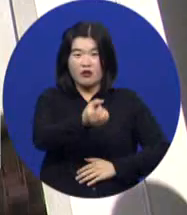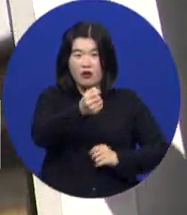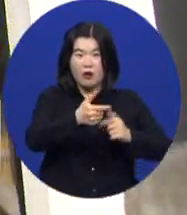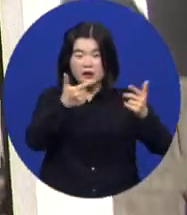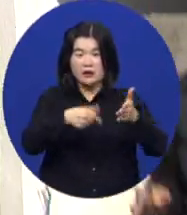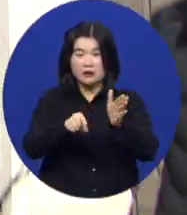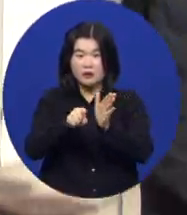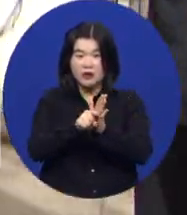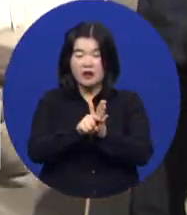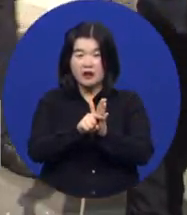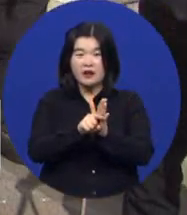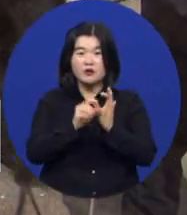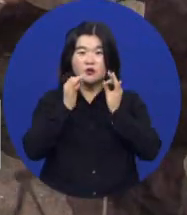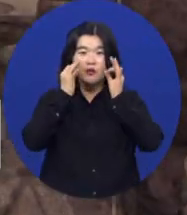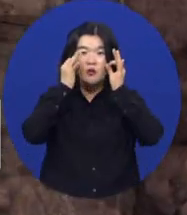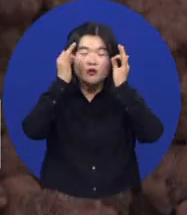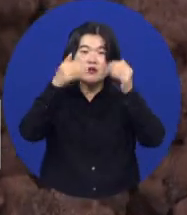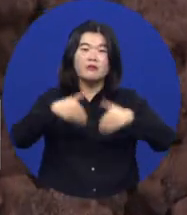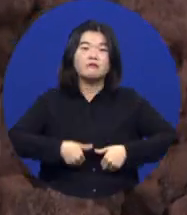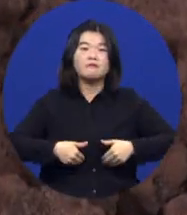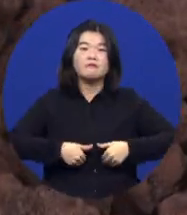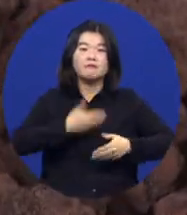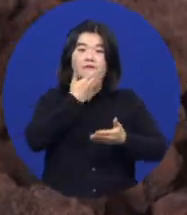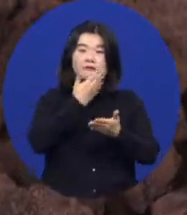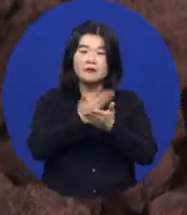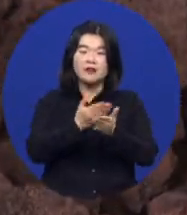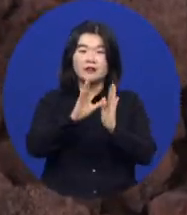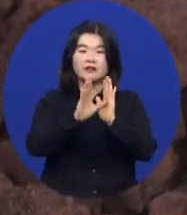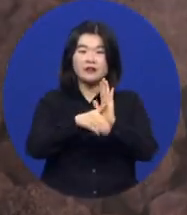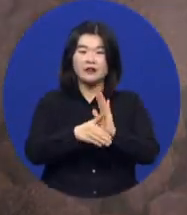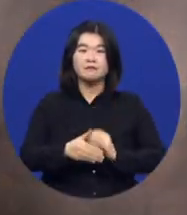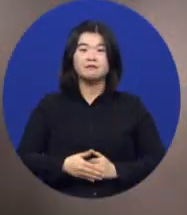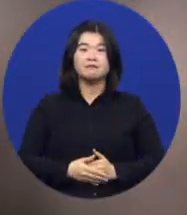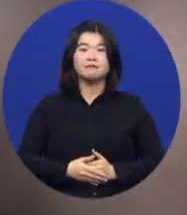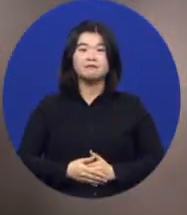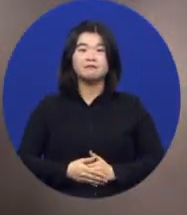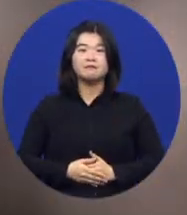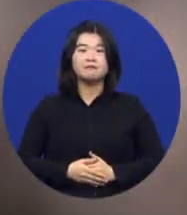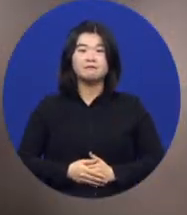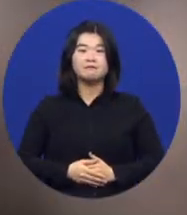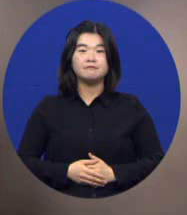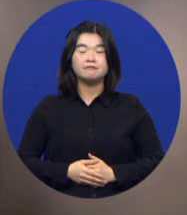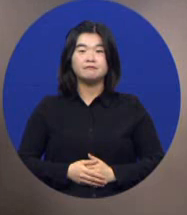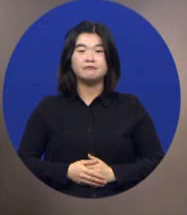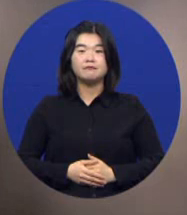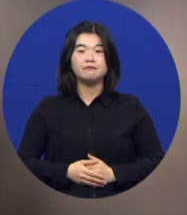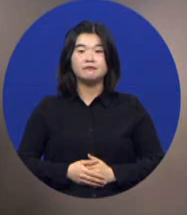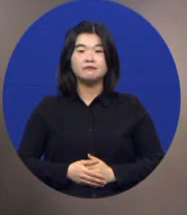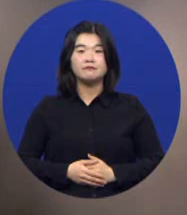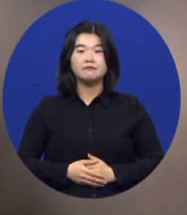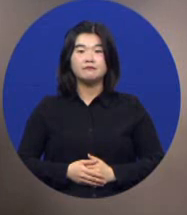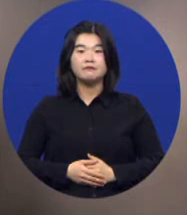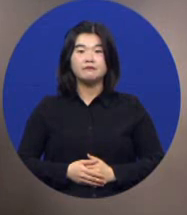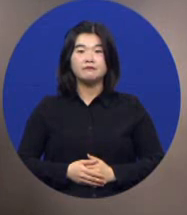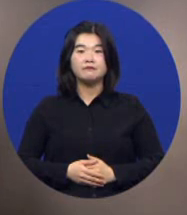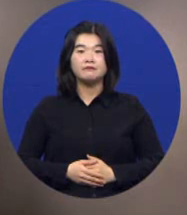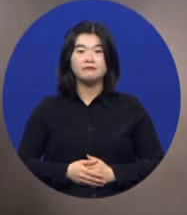확산을 위한 실질적인 노력이 중요한 과제로 떠올랐습니다. MBC 뉴스 송원일입니다.